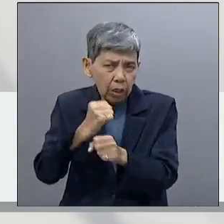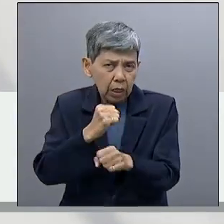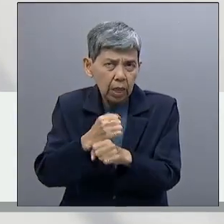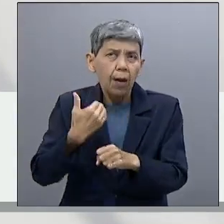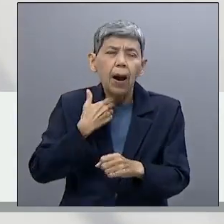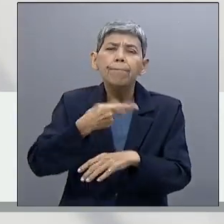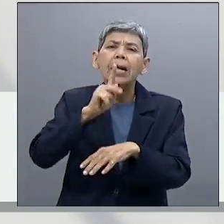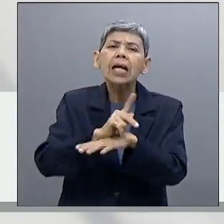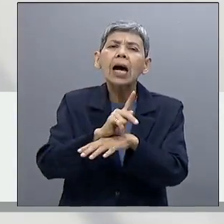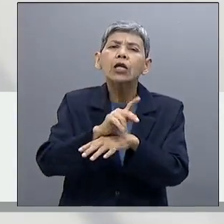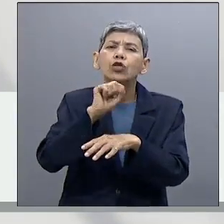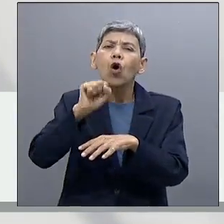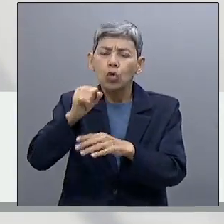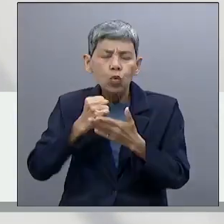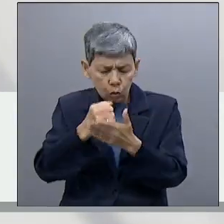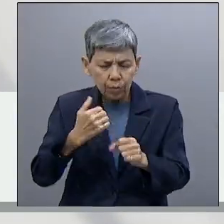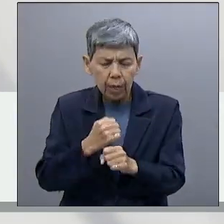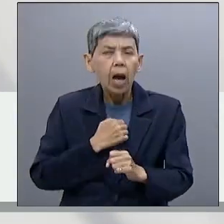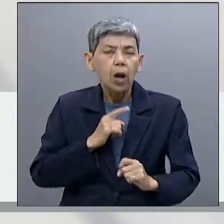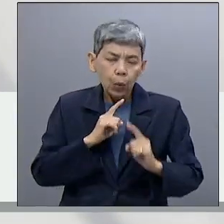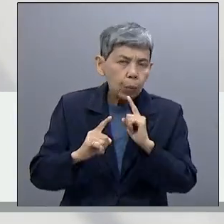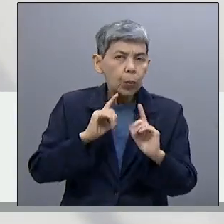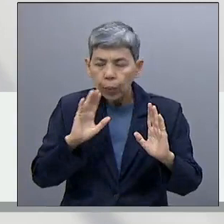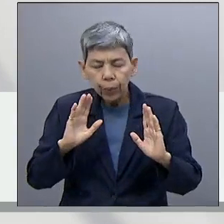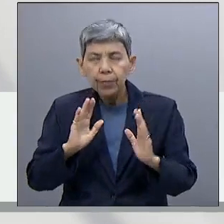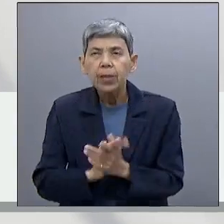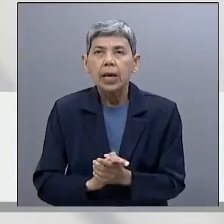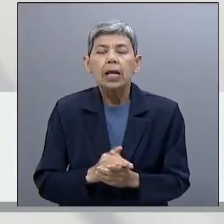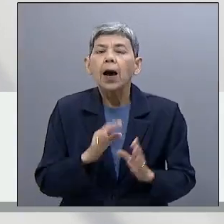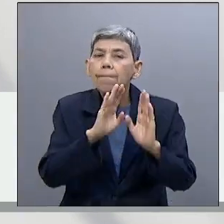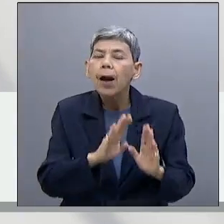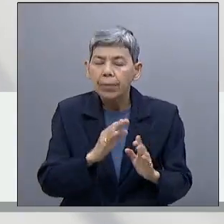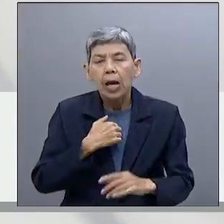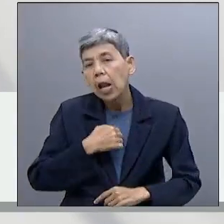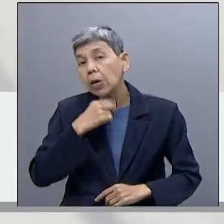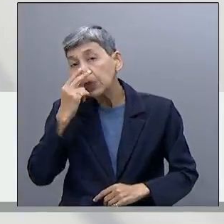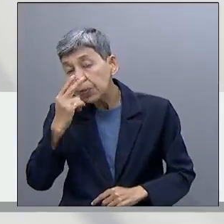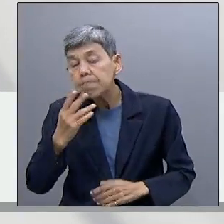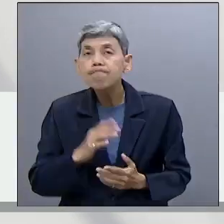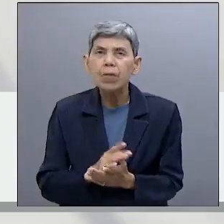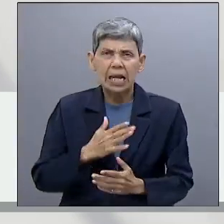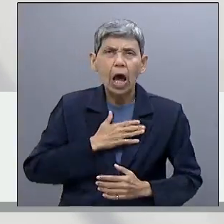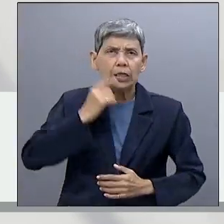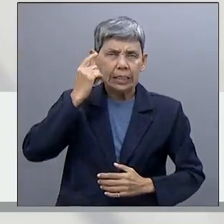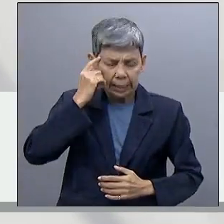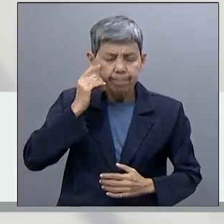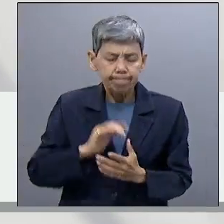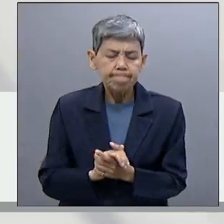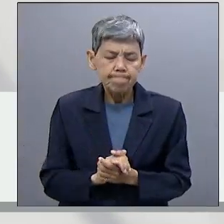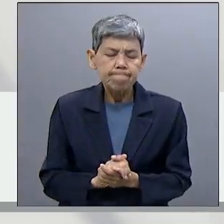ยช่วยเหลือคนของเขาแต่ว่าเราพูดมันยาวไปแต่มาเอาเป็นอย่างนั้นเพราะฉะนั้นสิ่งเหล่านี้เนี่ยเราเชื่อมั่นว่าเข